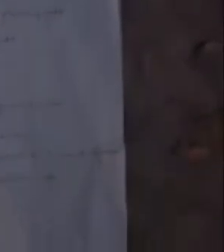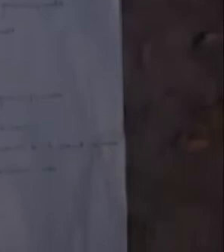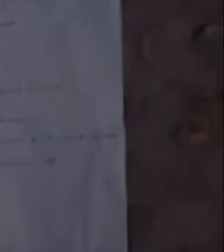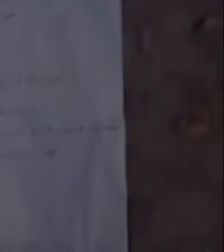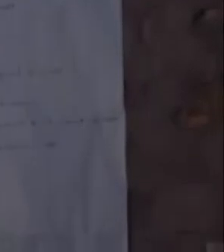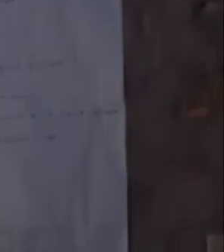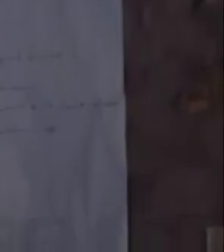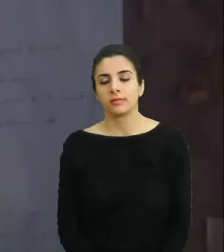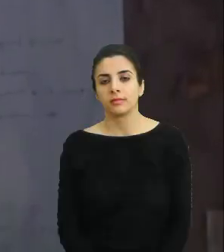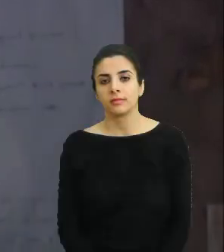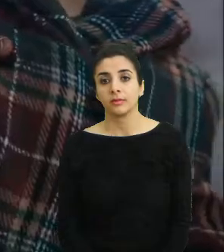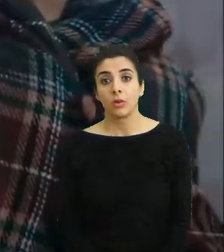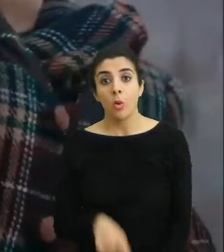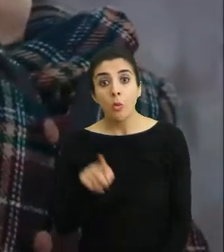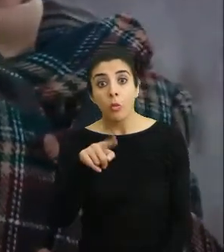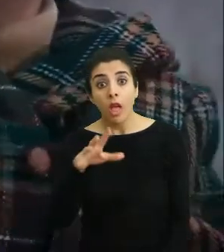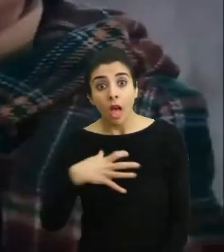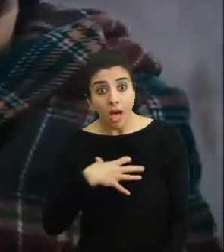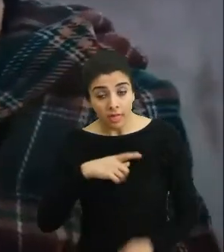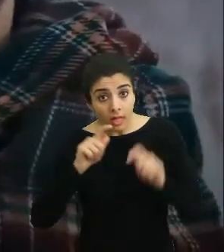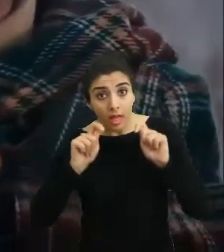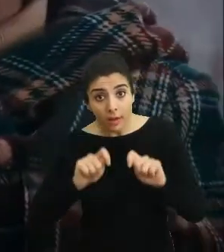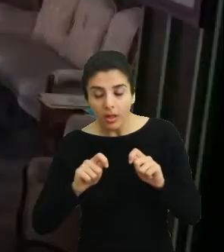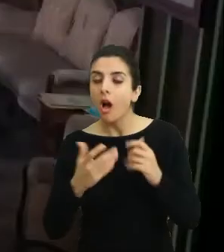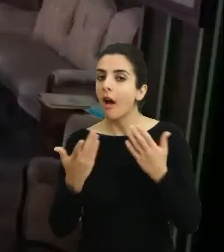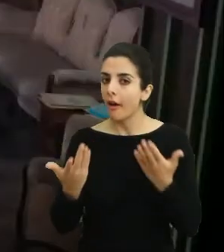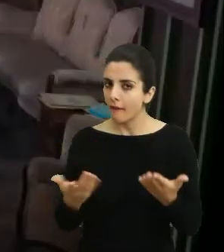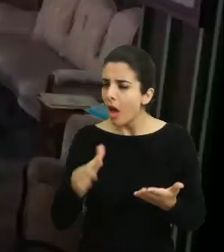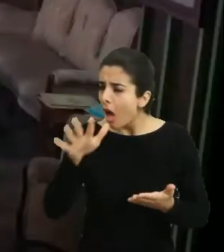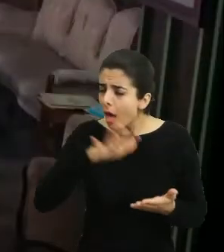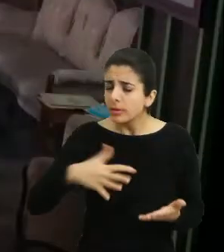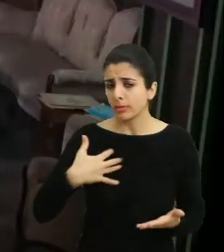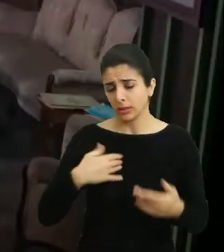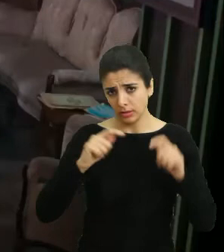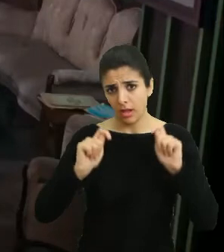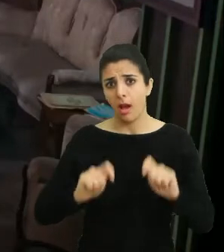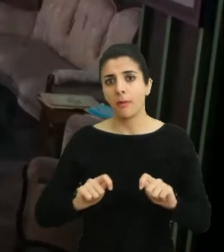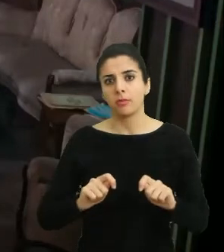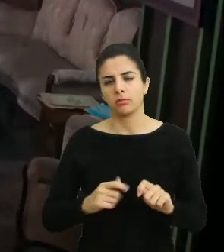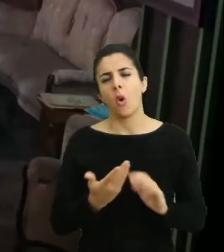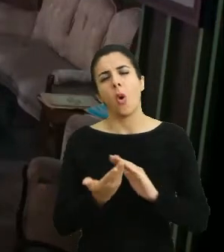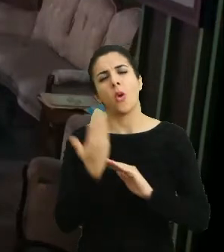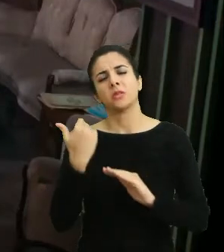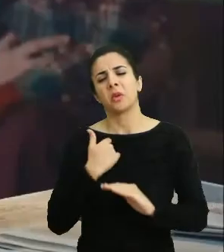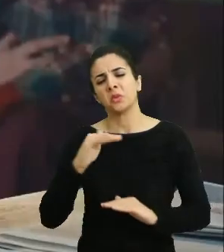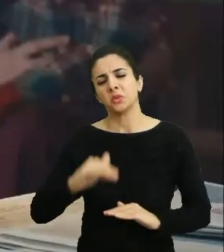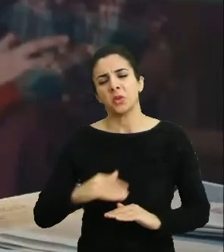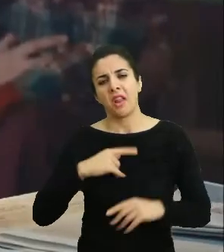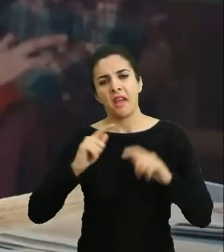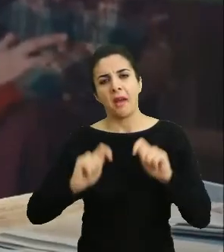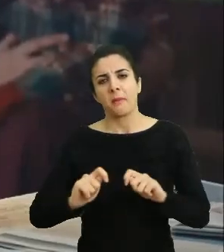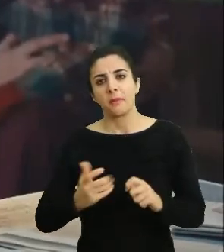yazılar. Bunu da mı siz yaptınız? Tabii ya. Hepsini biz yaptık. Hem o zamanlar daha çocuk